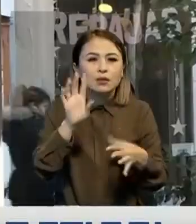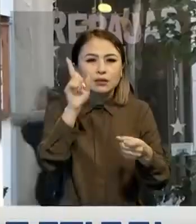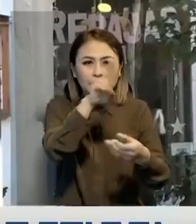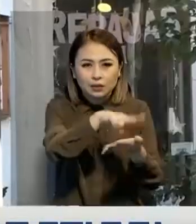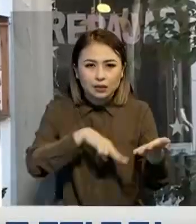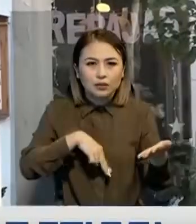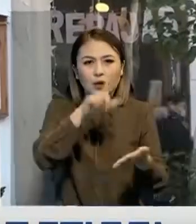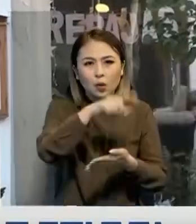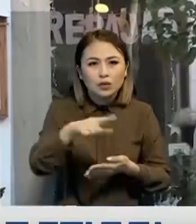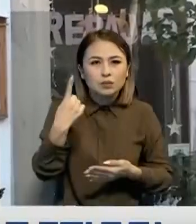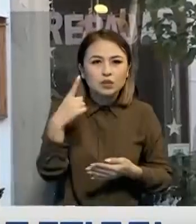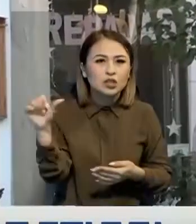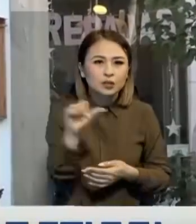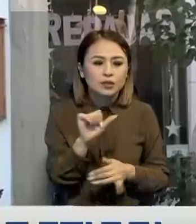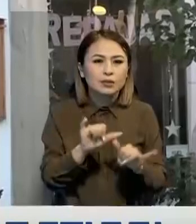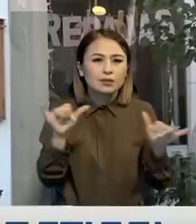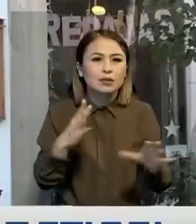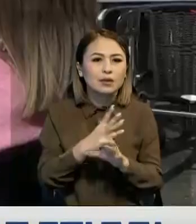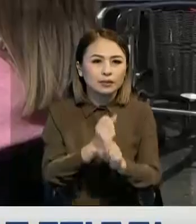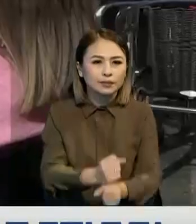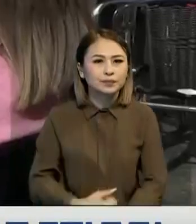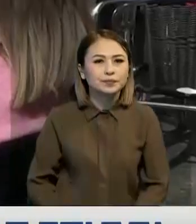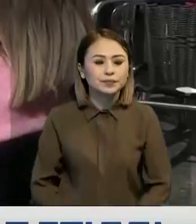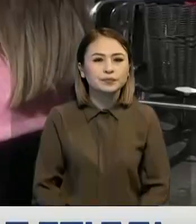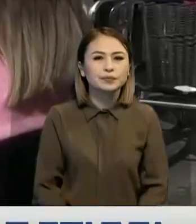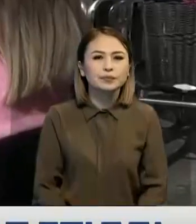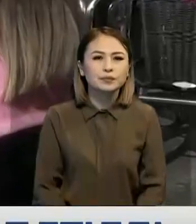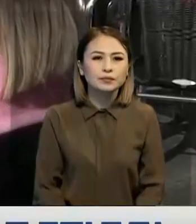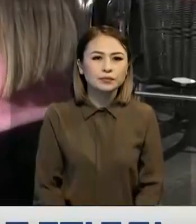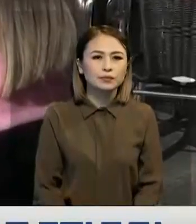Тіркелген науқастардың саны 1,5 есеге қысқарған.